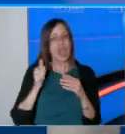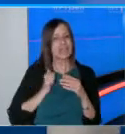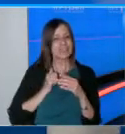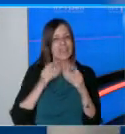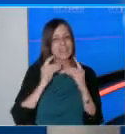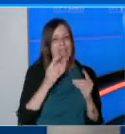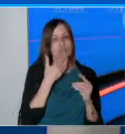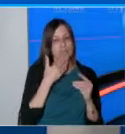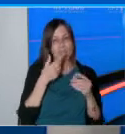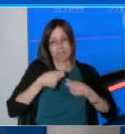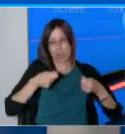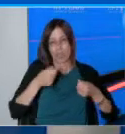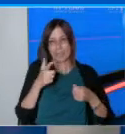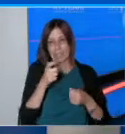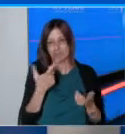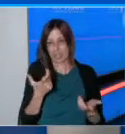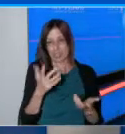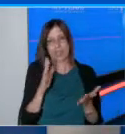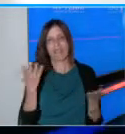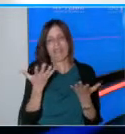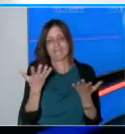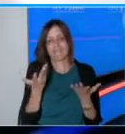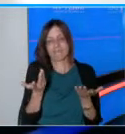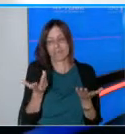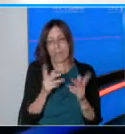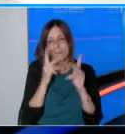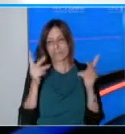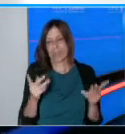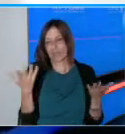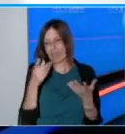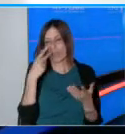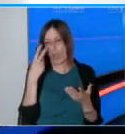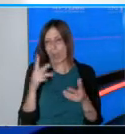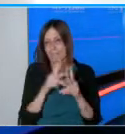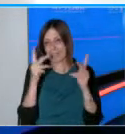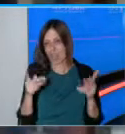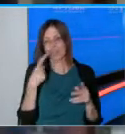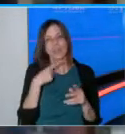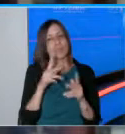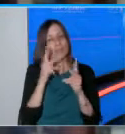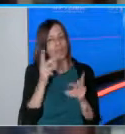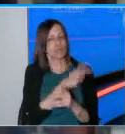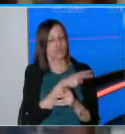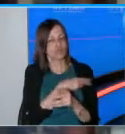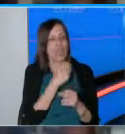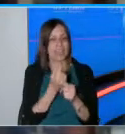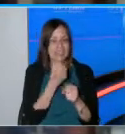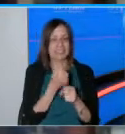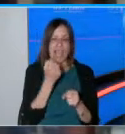הנשק. אבל מה הפתרון? איפה אתה רואה את הפתרון? הפתרון שהמשטרה תעשה את העבודה שלה,